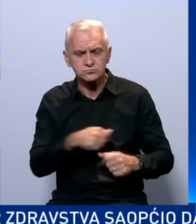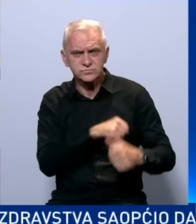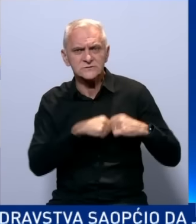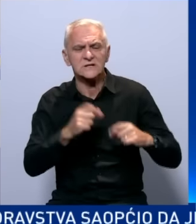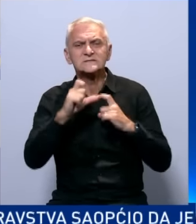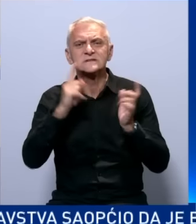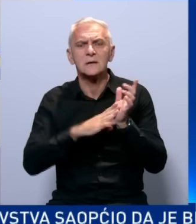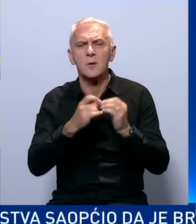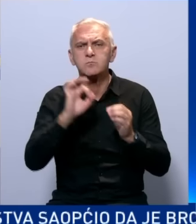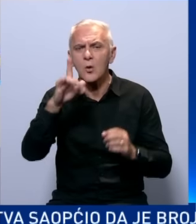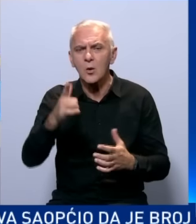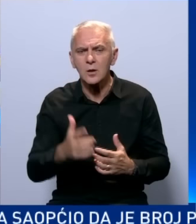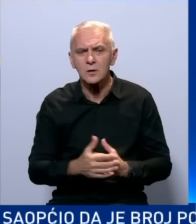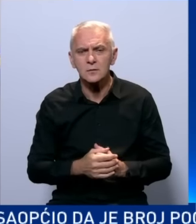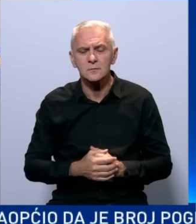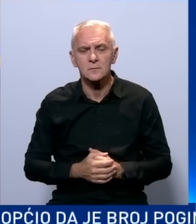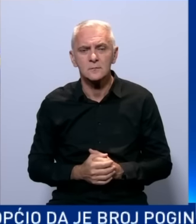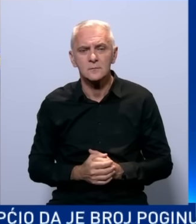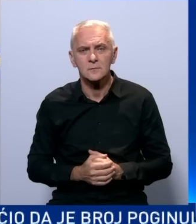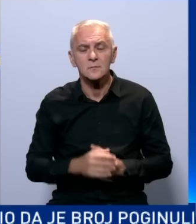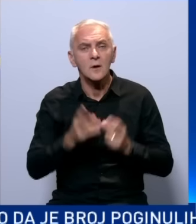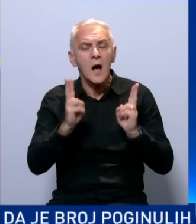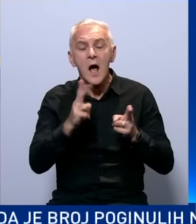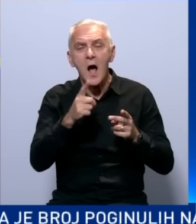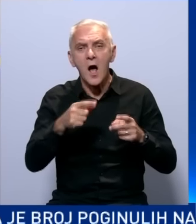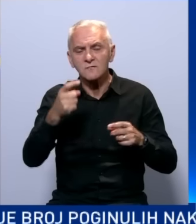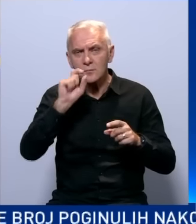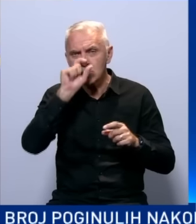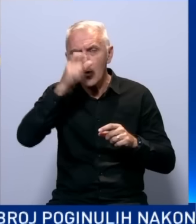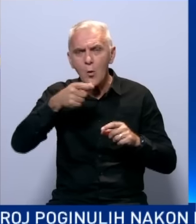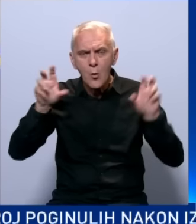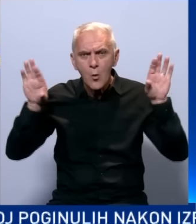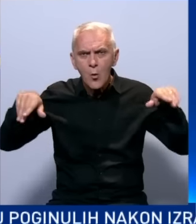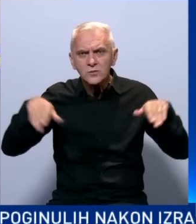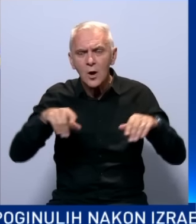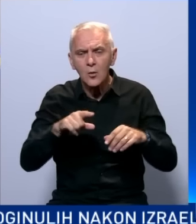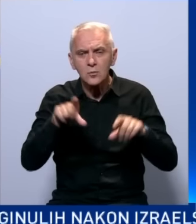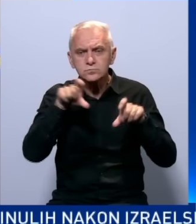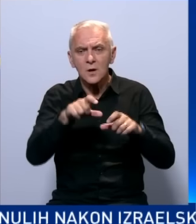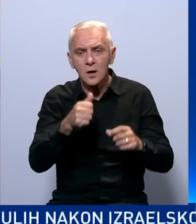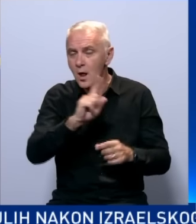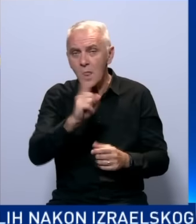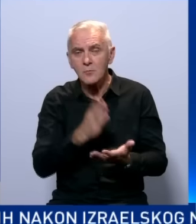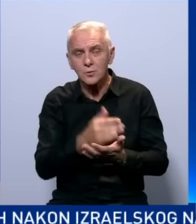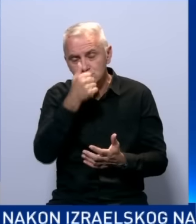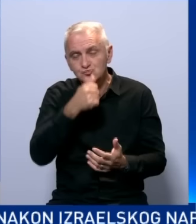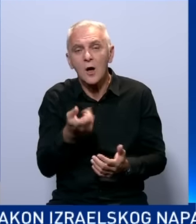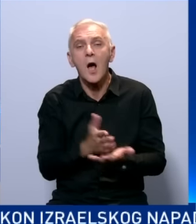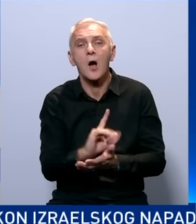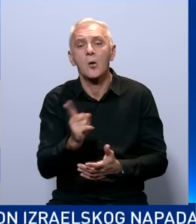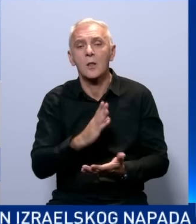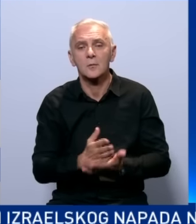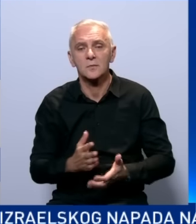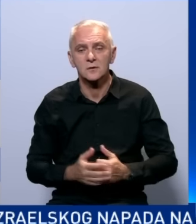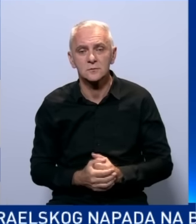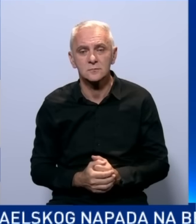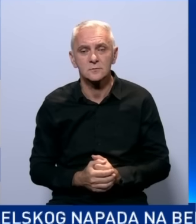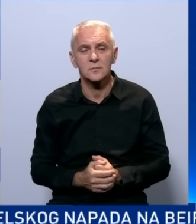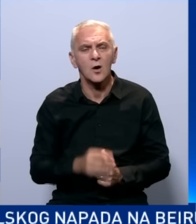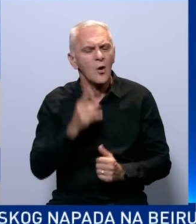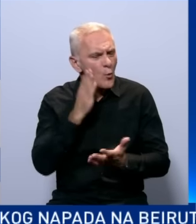simbolika. Ona postoji na srpskoj zastavi. Takav orao nije bio na zgrade, pokušavam vam to sad reći. Pa šta ako nije bio? Evo sad jeste. Uvijek će biti